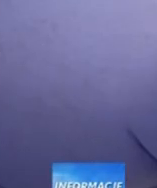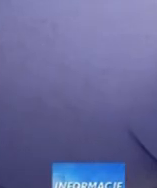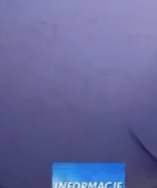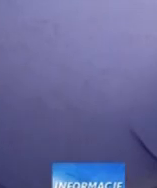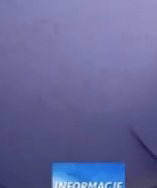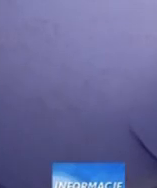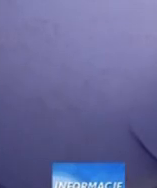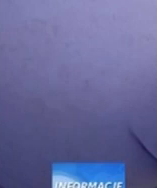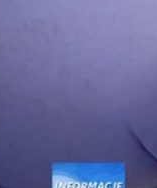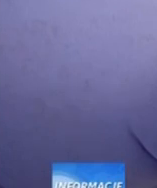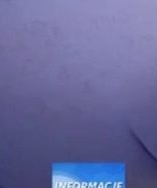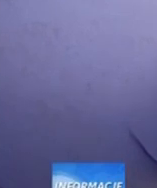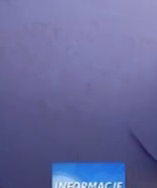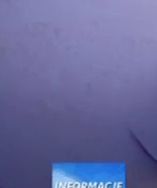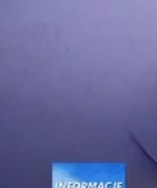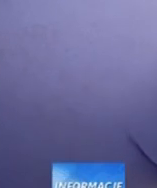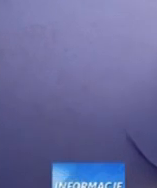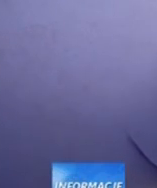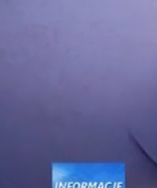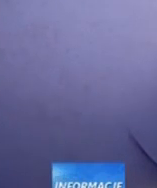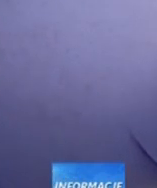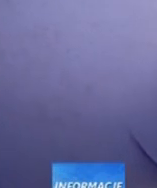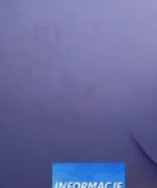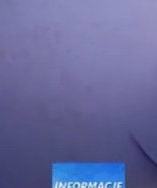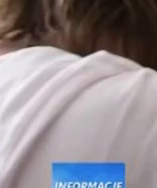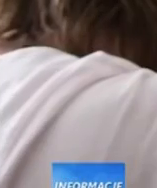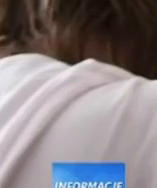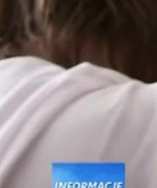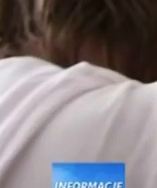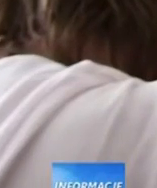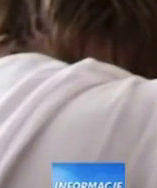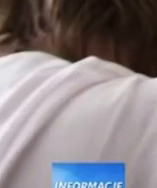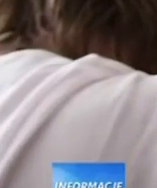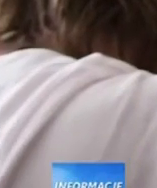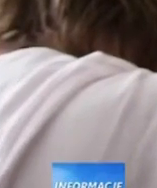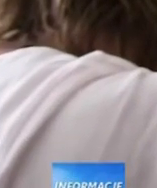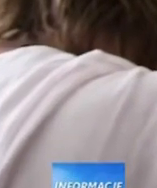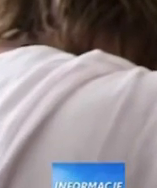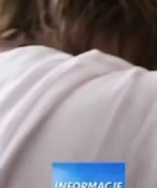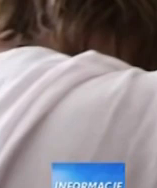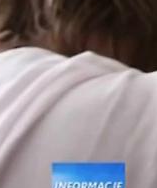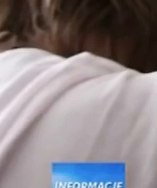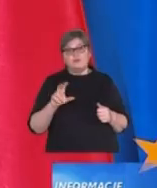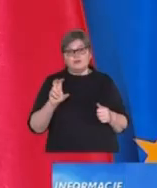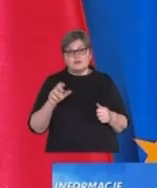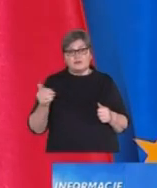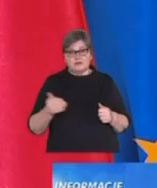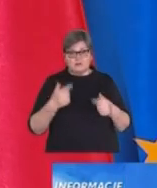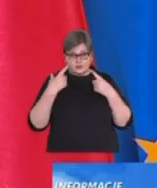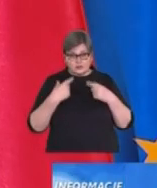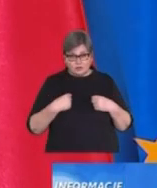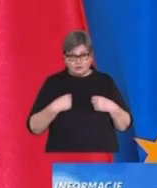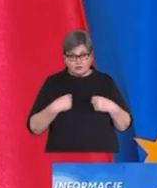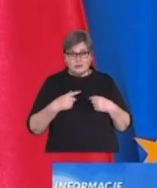dawki medykom, którzy zostali już wcześniej zaszczepieni pierwszą dawką. W grupie 0 jest 1 300 000 osób. Zgłosiło